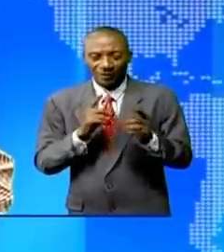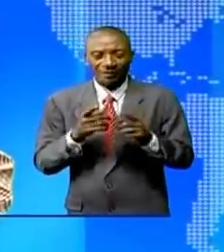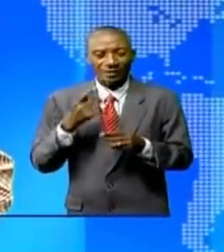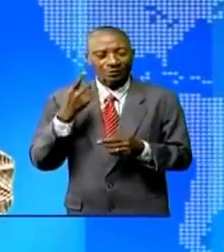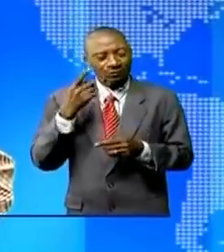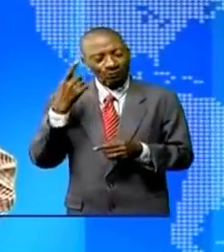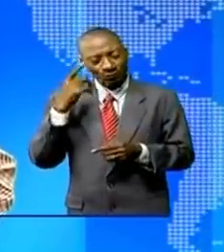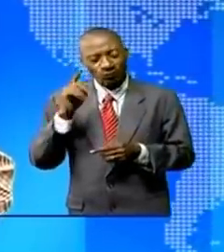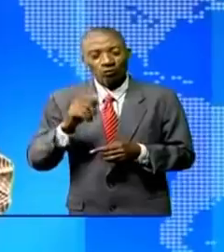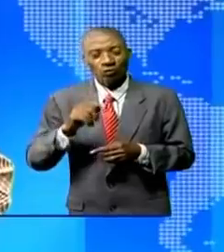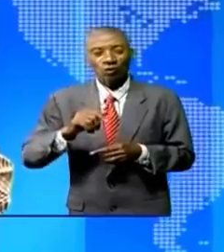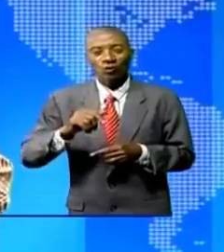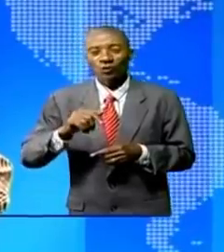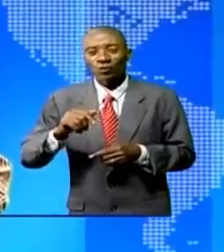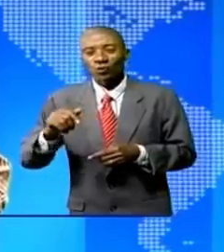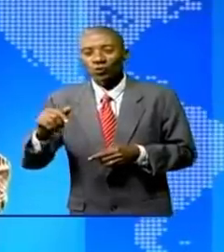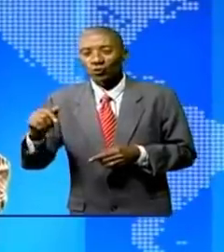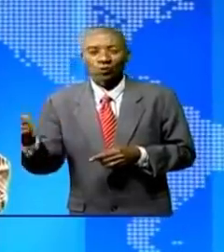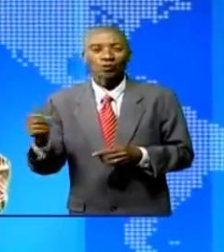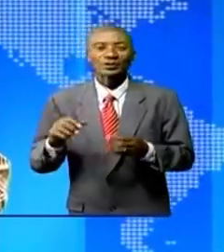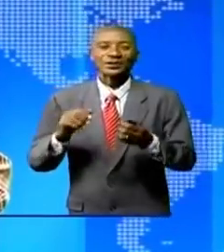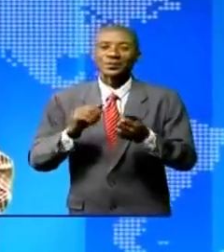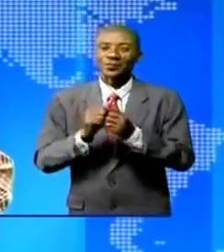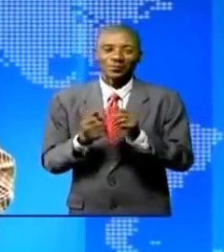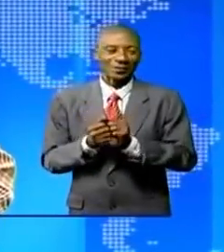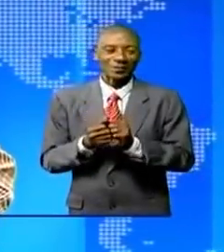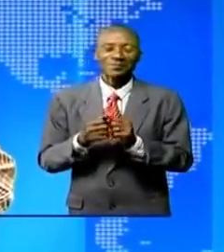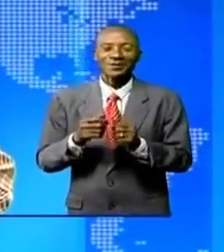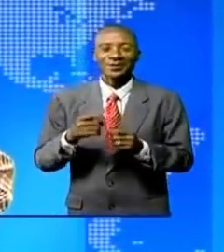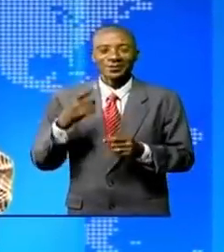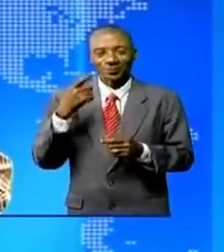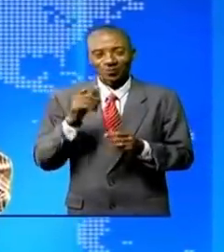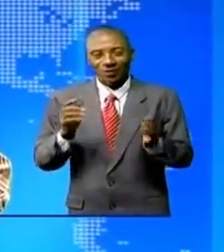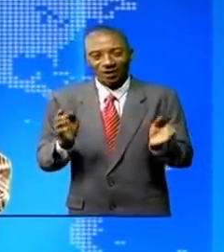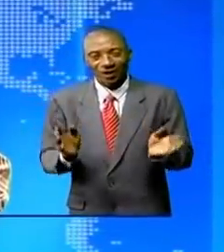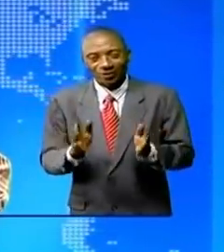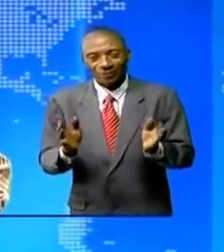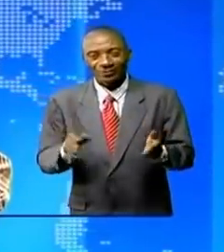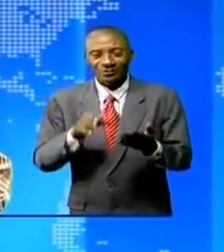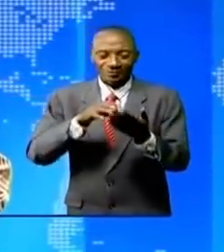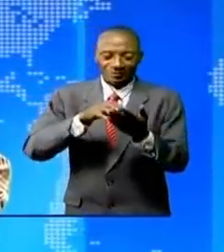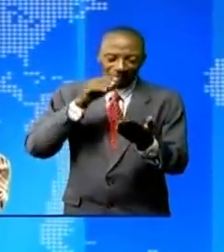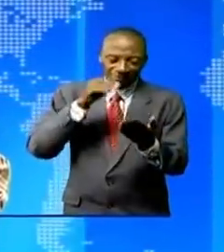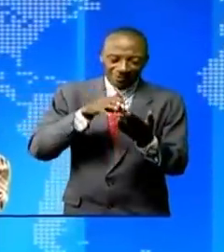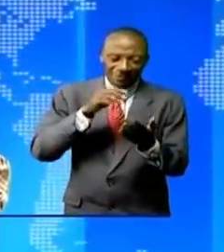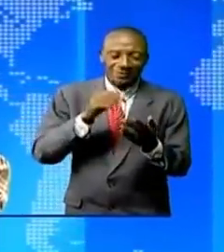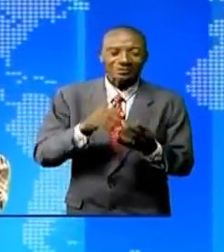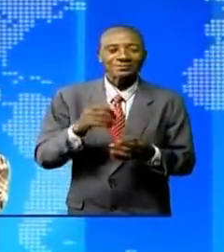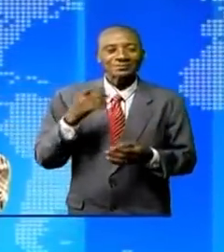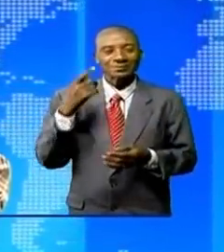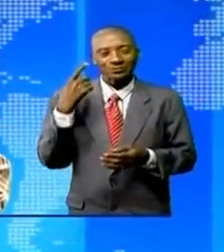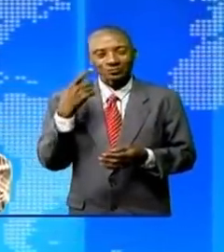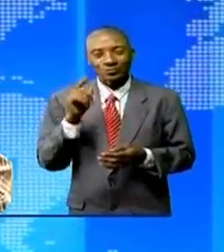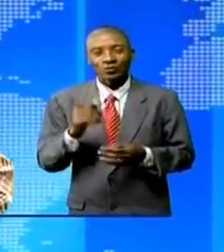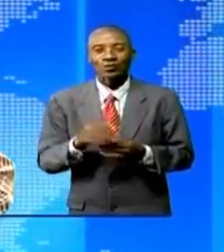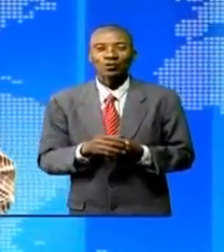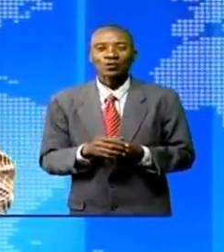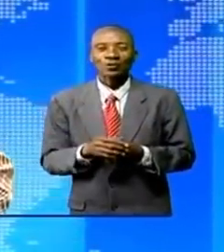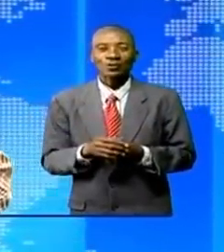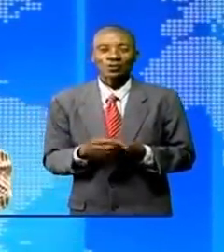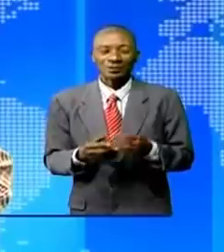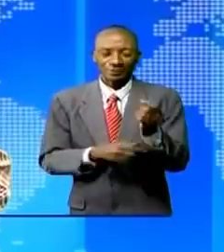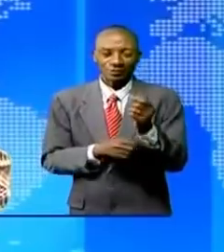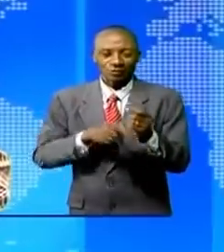cela va leur permettre de renforcer leurs capacités. La structure mise en place par la présidence de la République travaille en